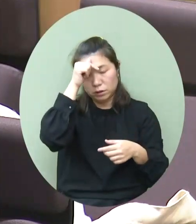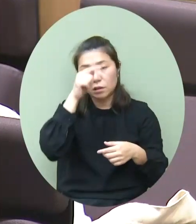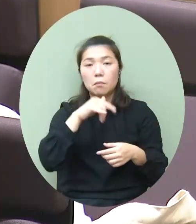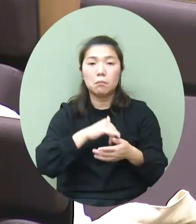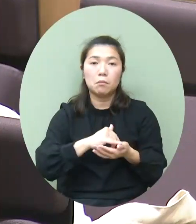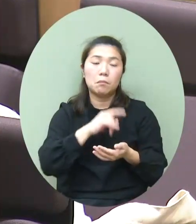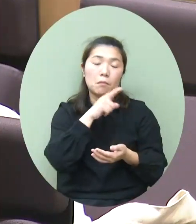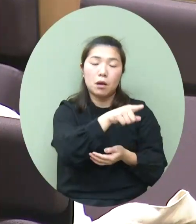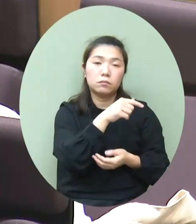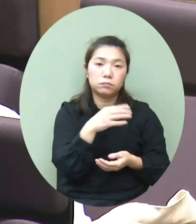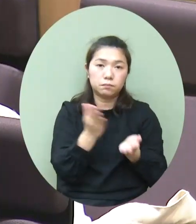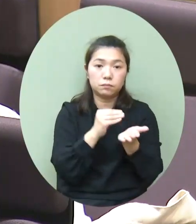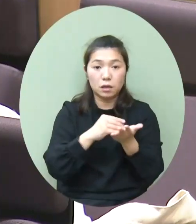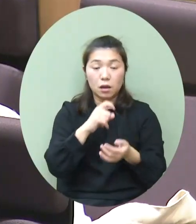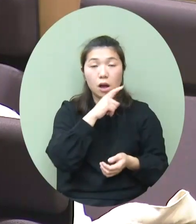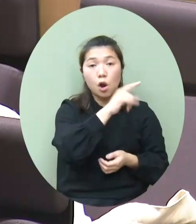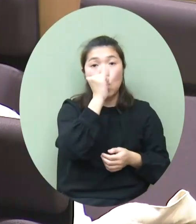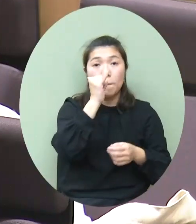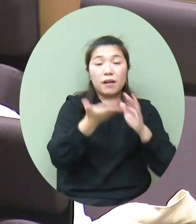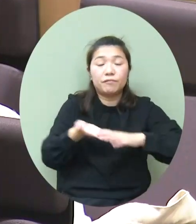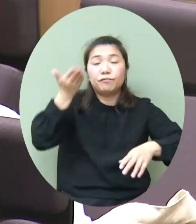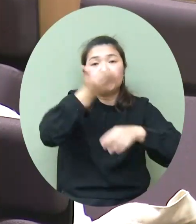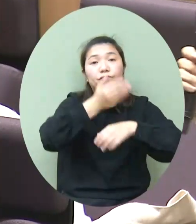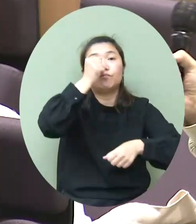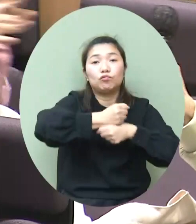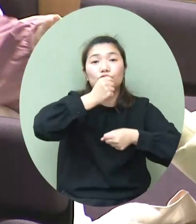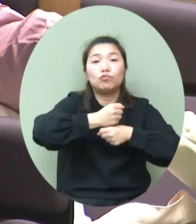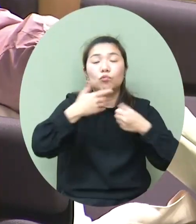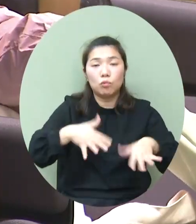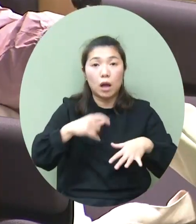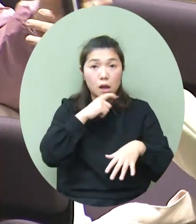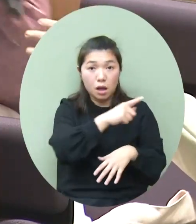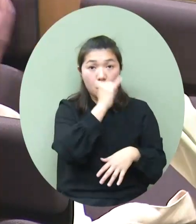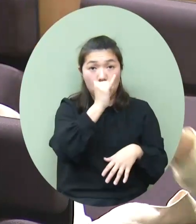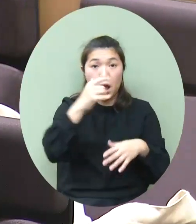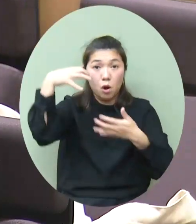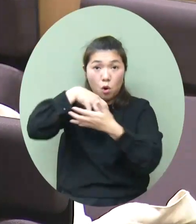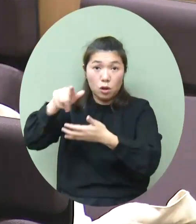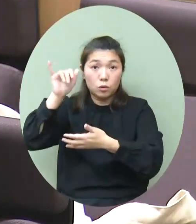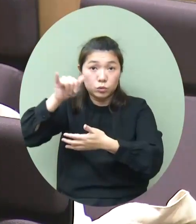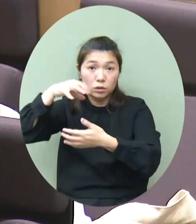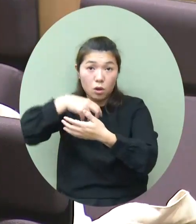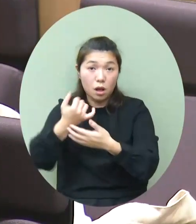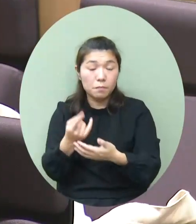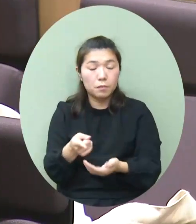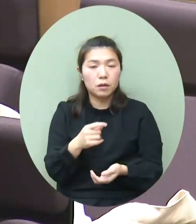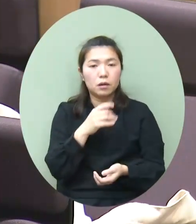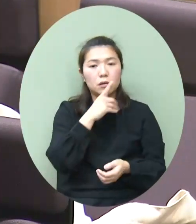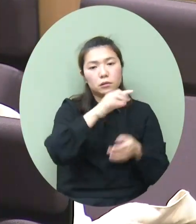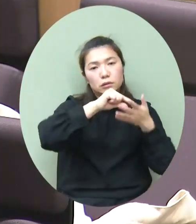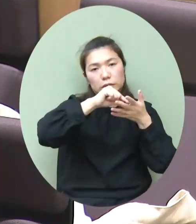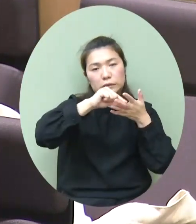600人返回工作的岗位，那600位是否在6300这个数目里